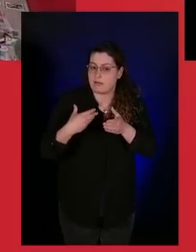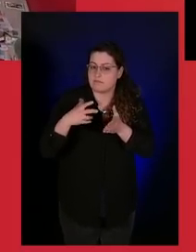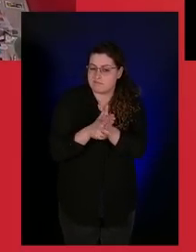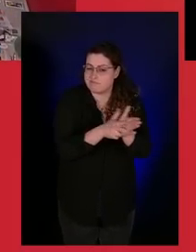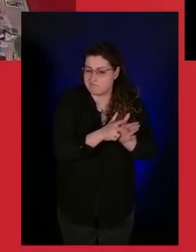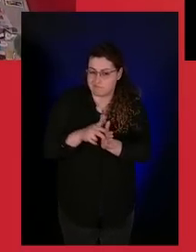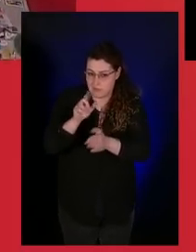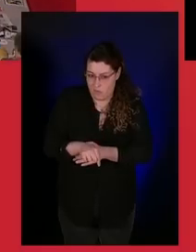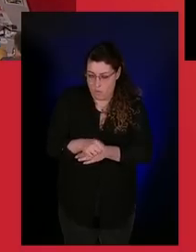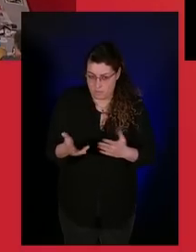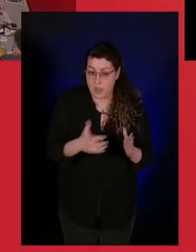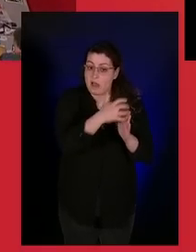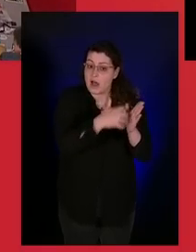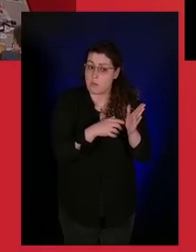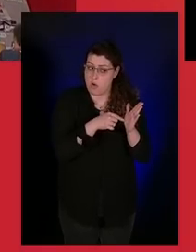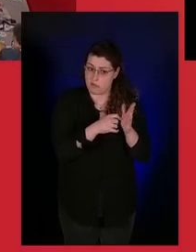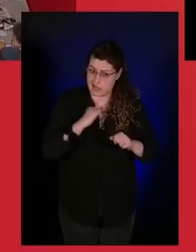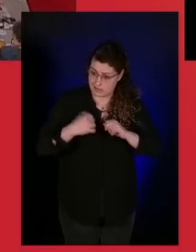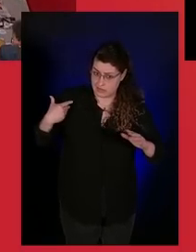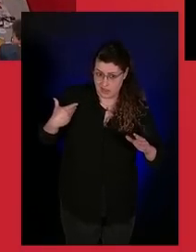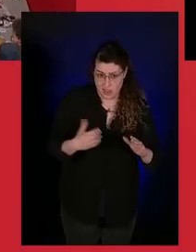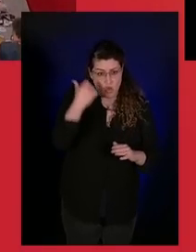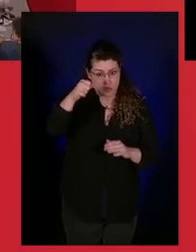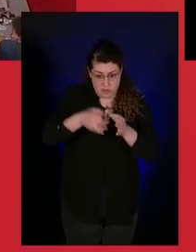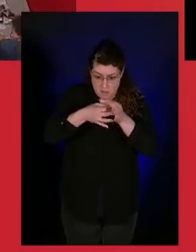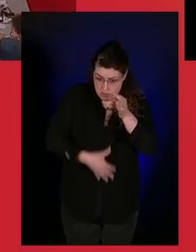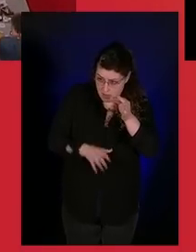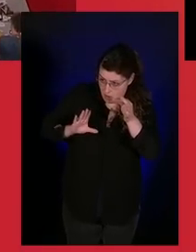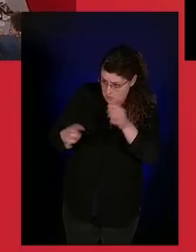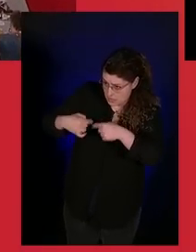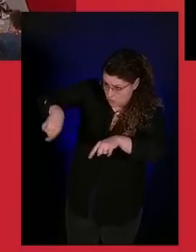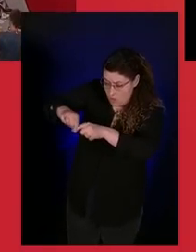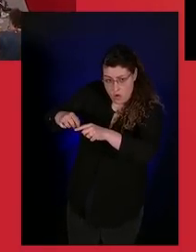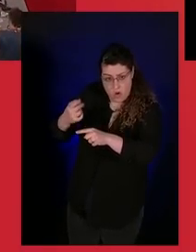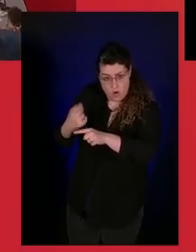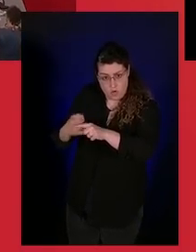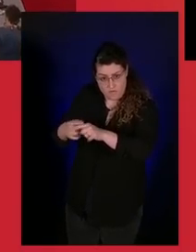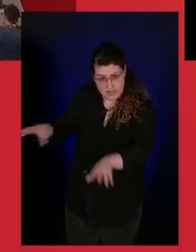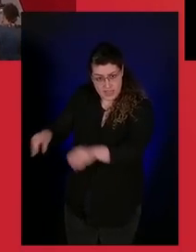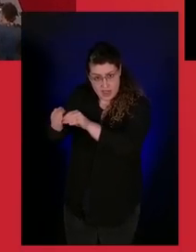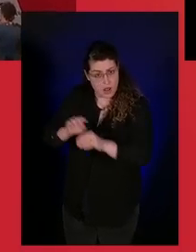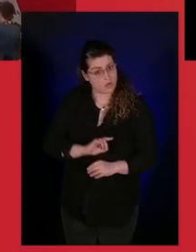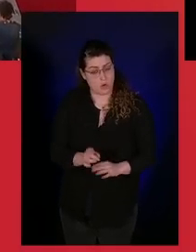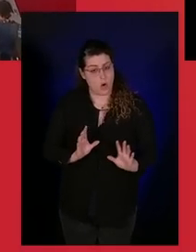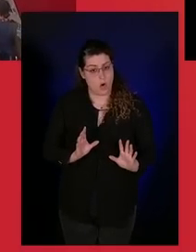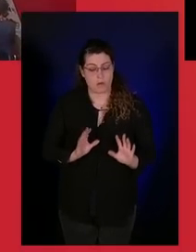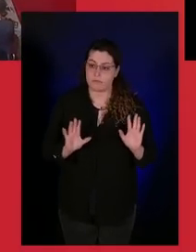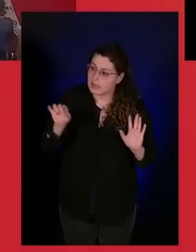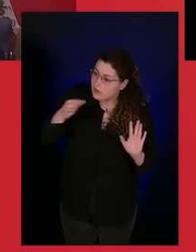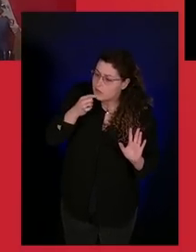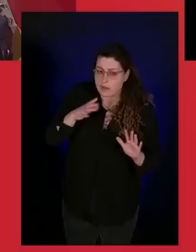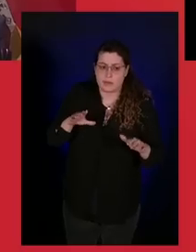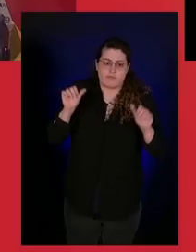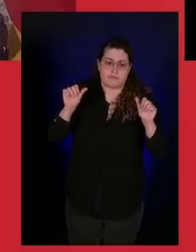d'activité ne peut être vu sous le seul prisme du seul bilan de la direction confédérale, bien qu'il ne s'agisse pas de se départir